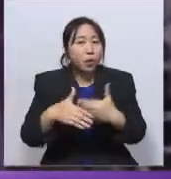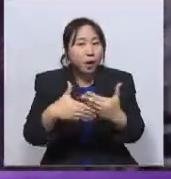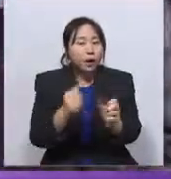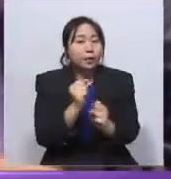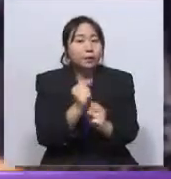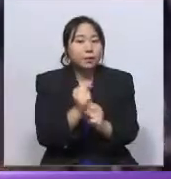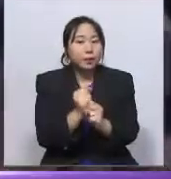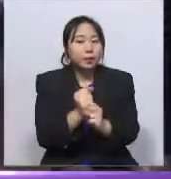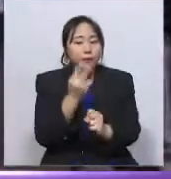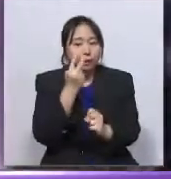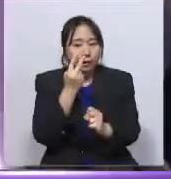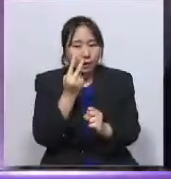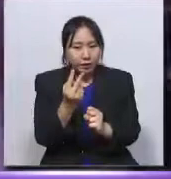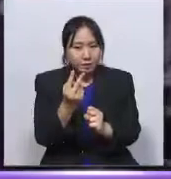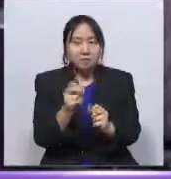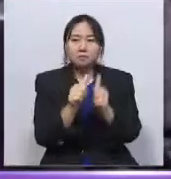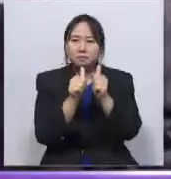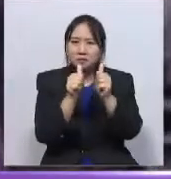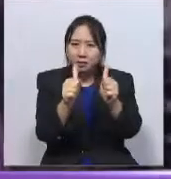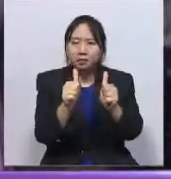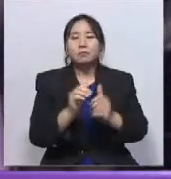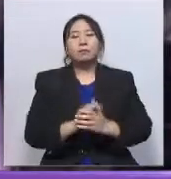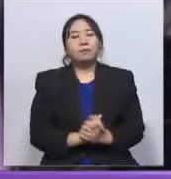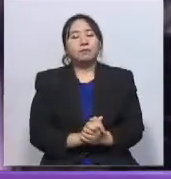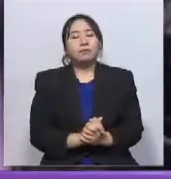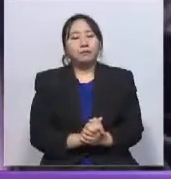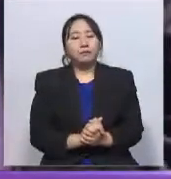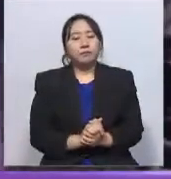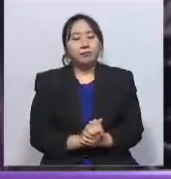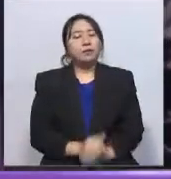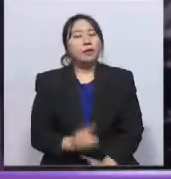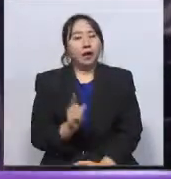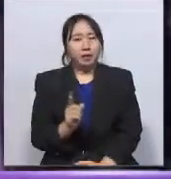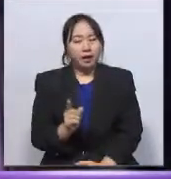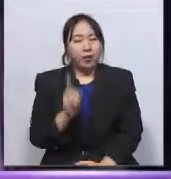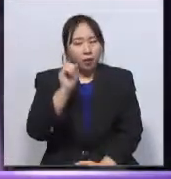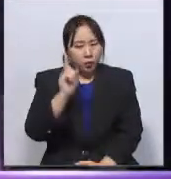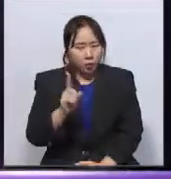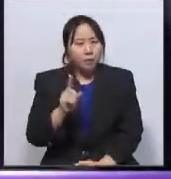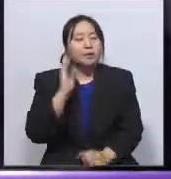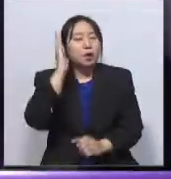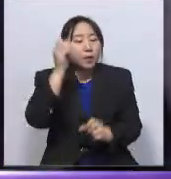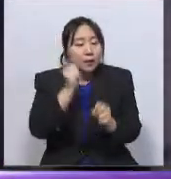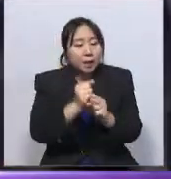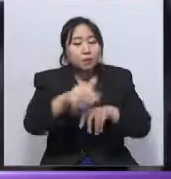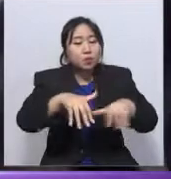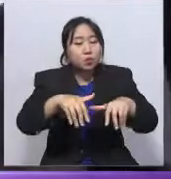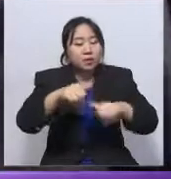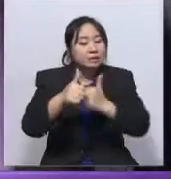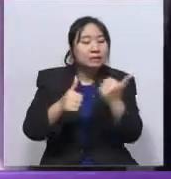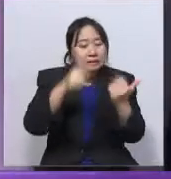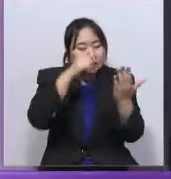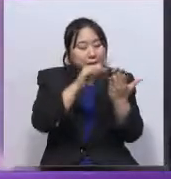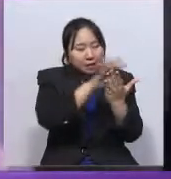การปฏิบัติออกมาอย่างยอดเยี่ยมนะครับก็ลักษณะนี้ก็คงก็ต้องเกิดไปในทุกชุมชนของประเทศไทยด้วย